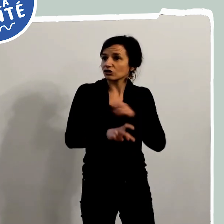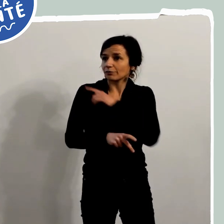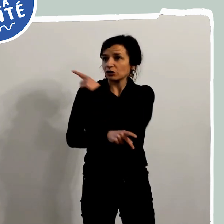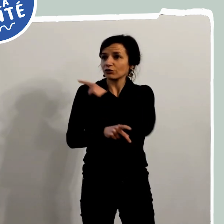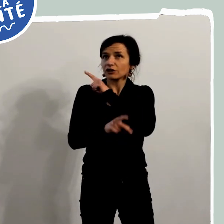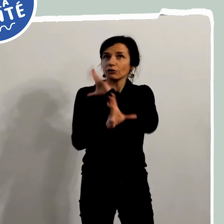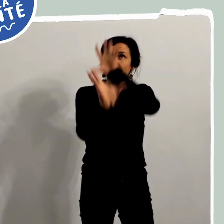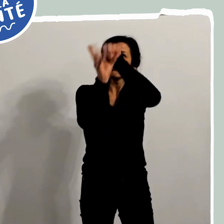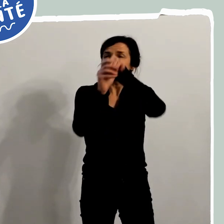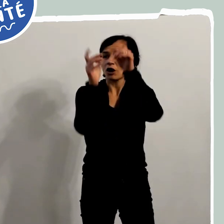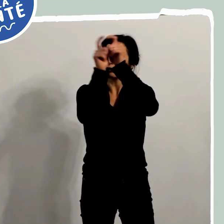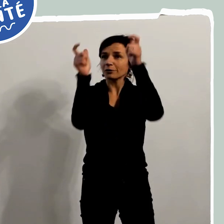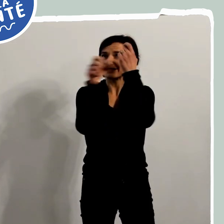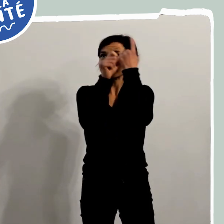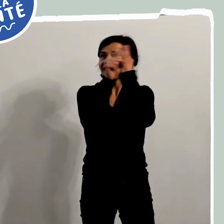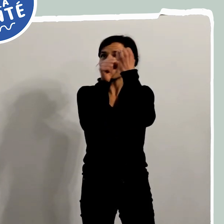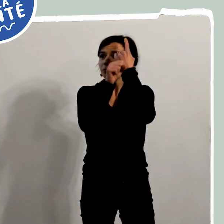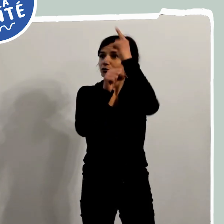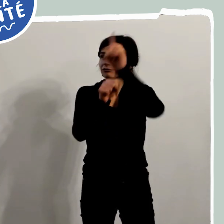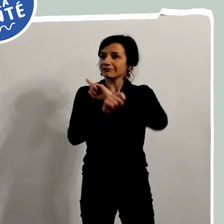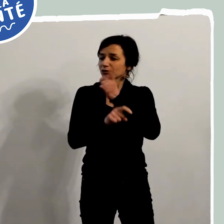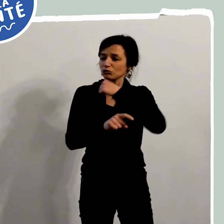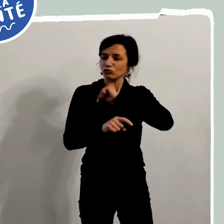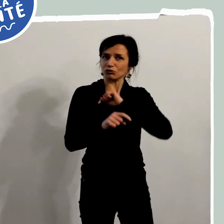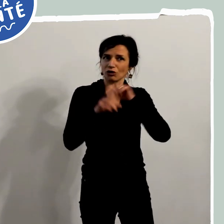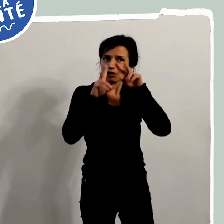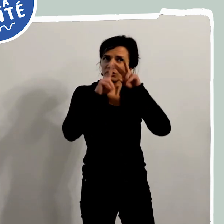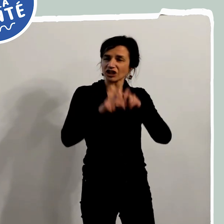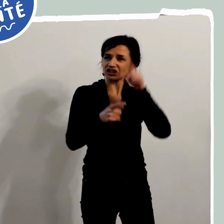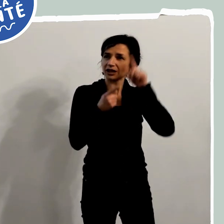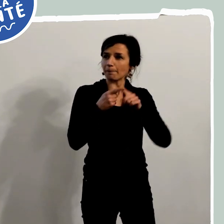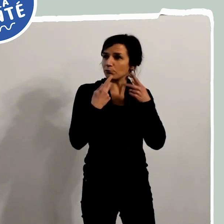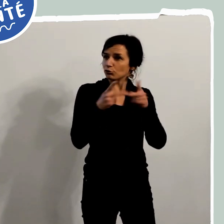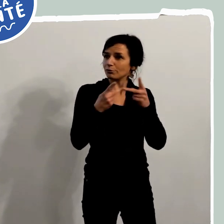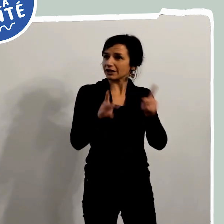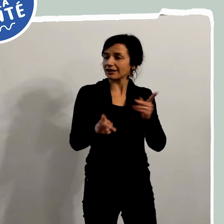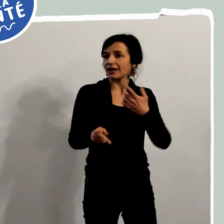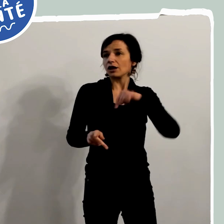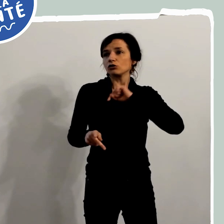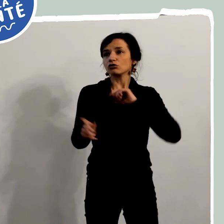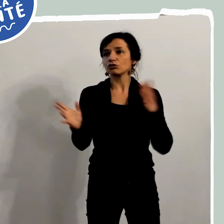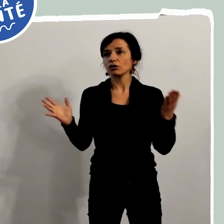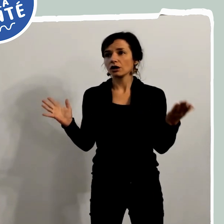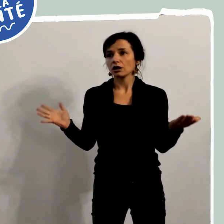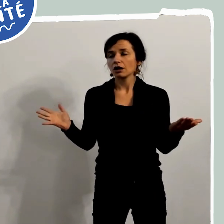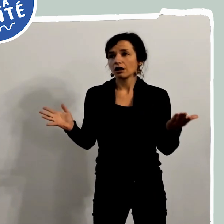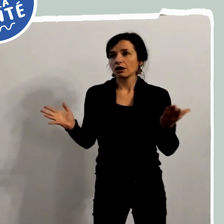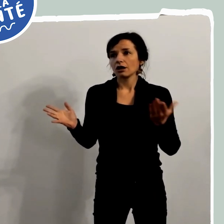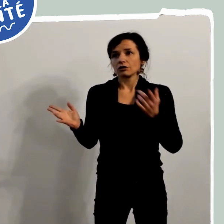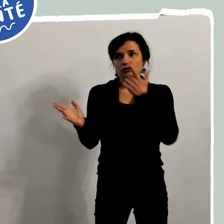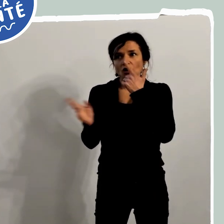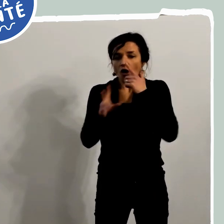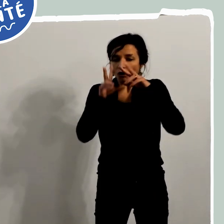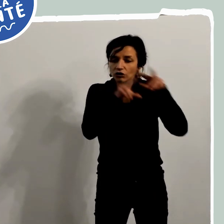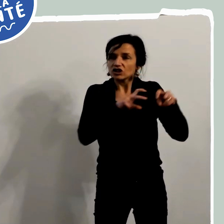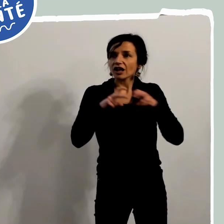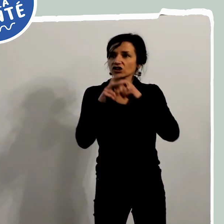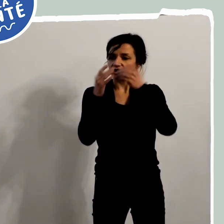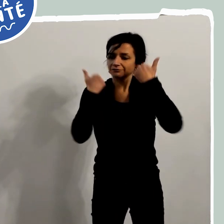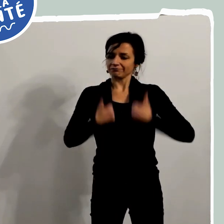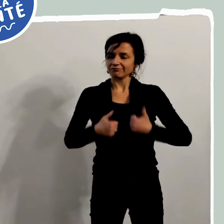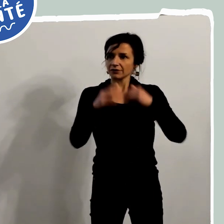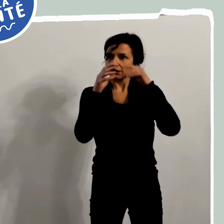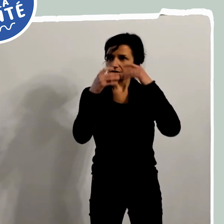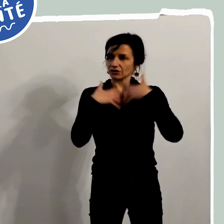études sont les études que l'on présente. Nous, on les considère comme fiables. En tant que scientifique, notre regard